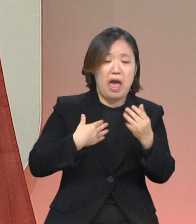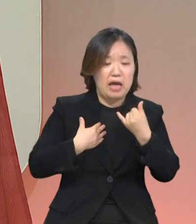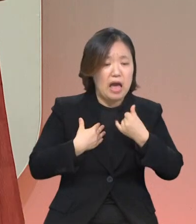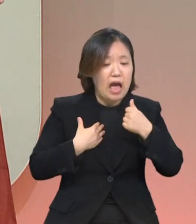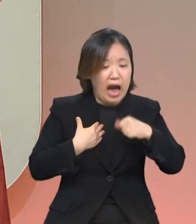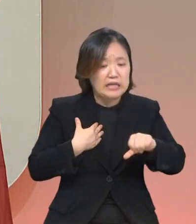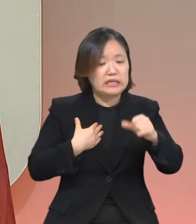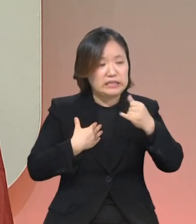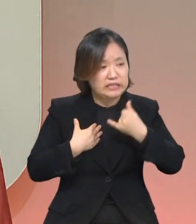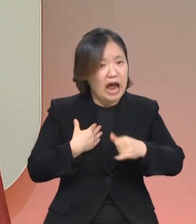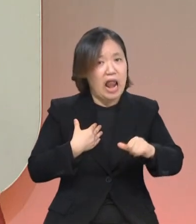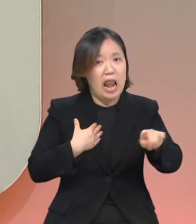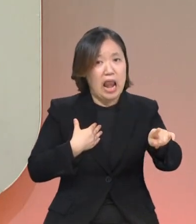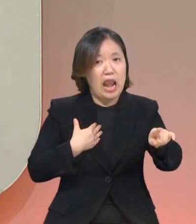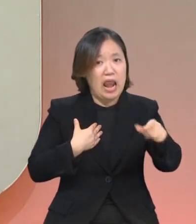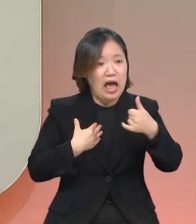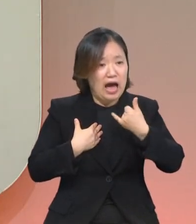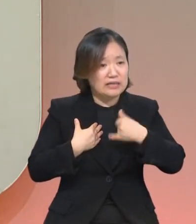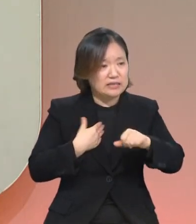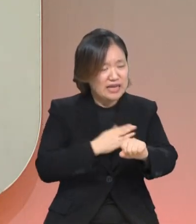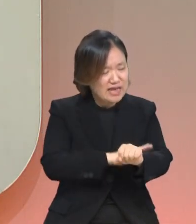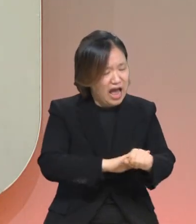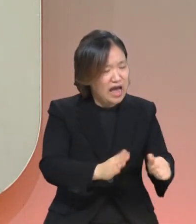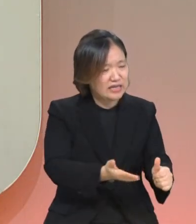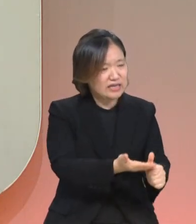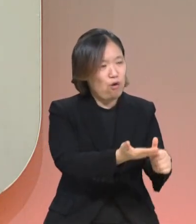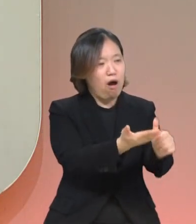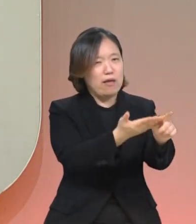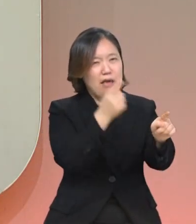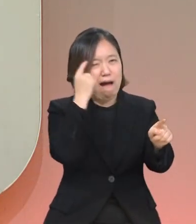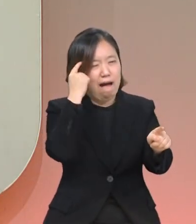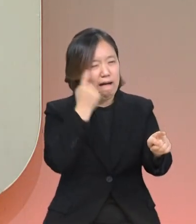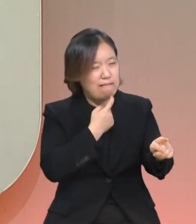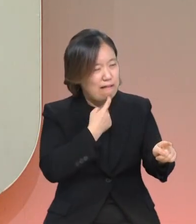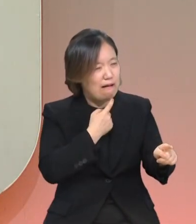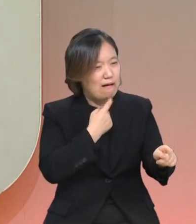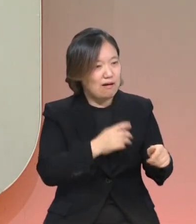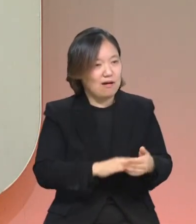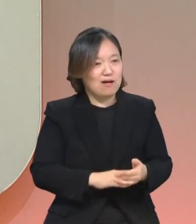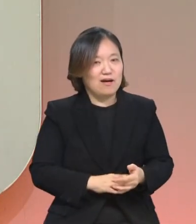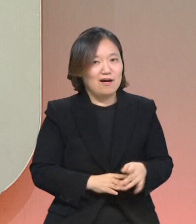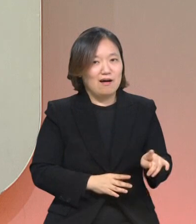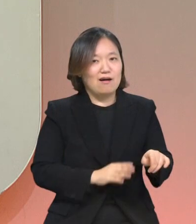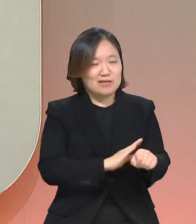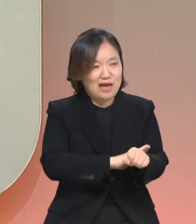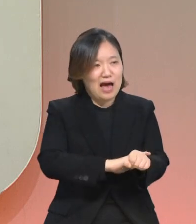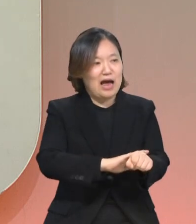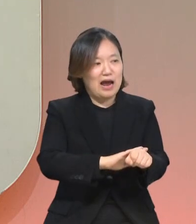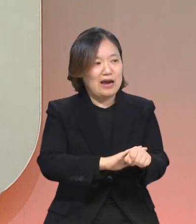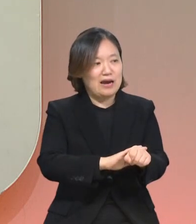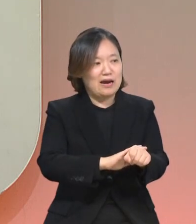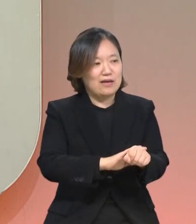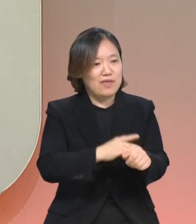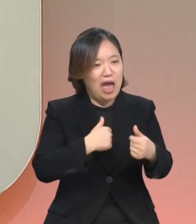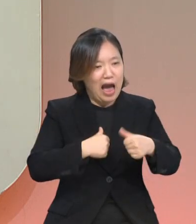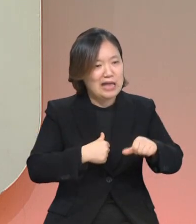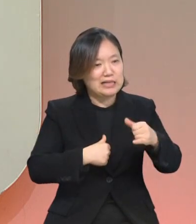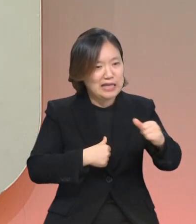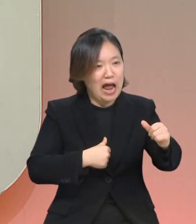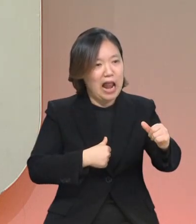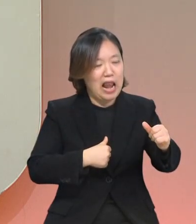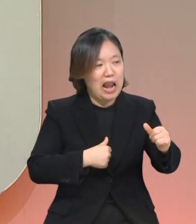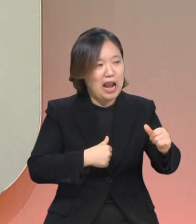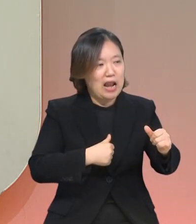바라보면서 내 새끼 내 새끼 하면서 자신만을 바라보면서 이제 버티고 사신 거겠죠 옛날